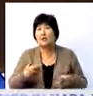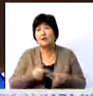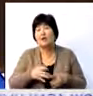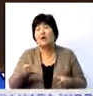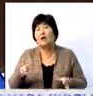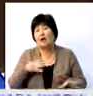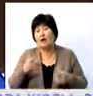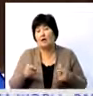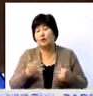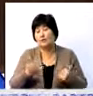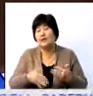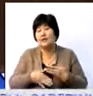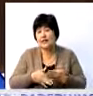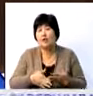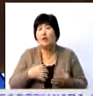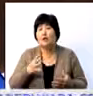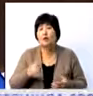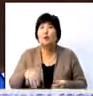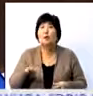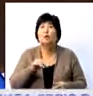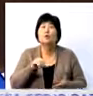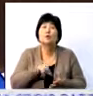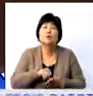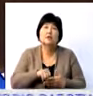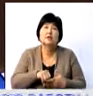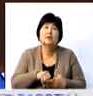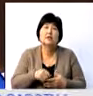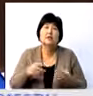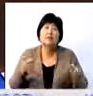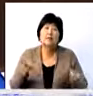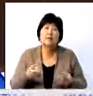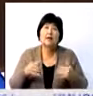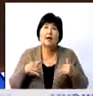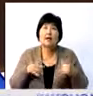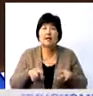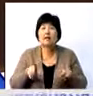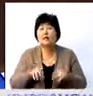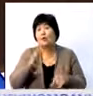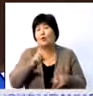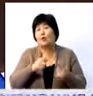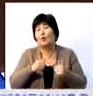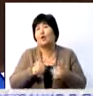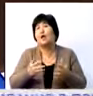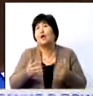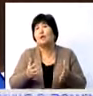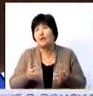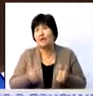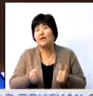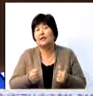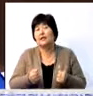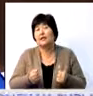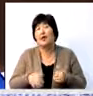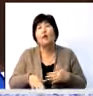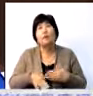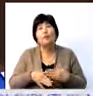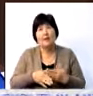готовы оказаться в действии с тем, чтобы там необходимые решения центрального госорганов было принято